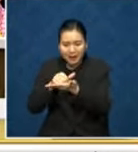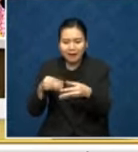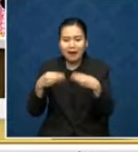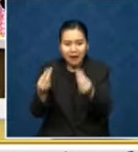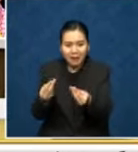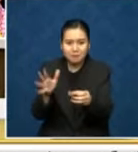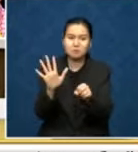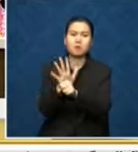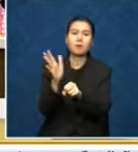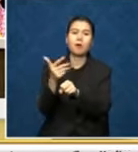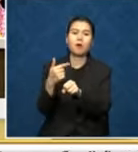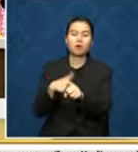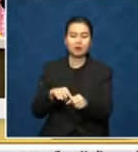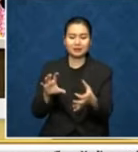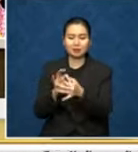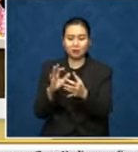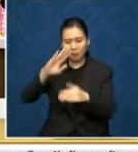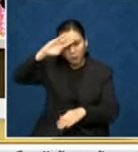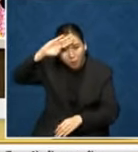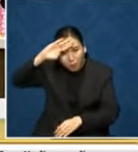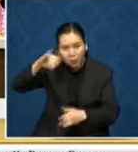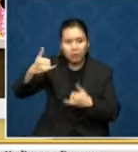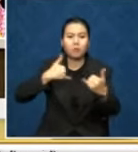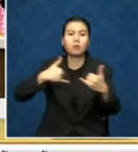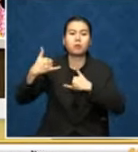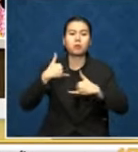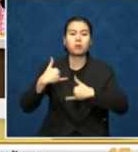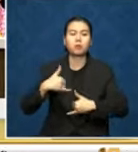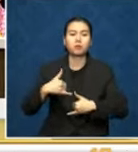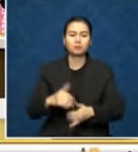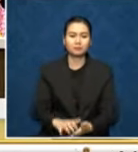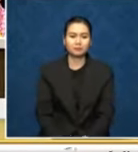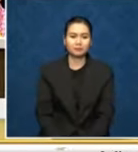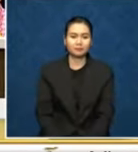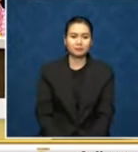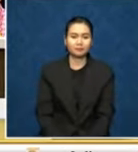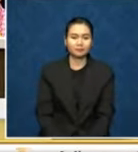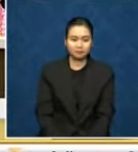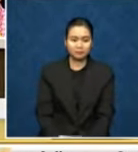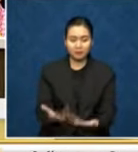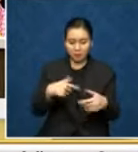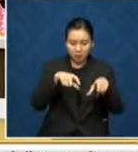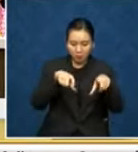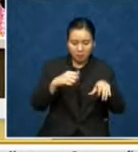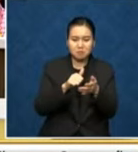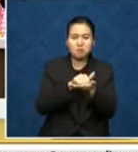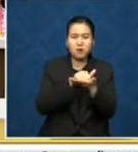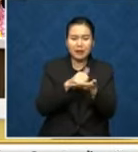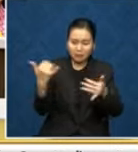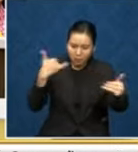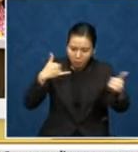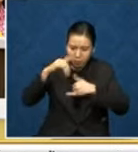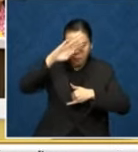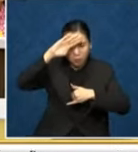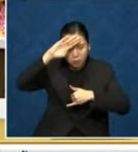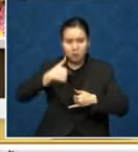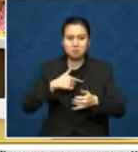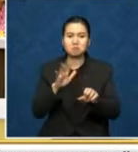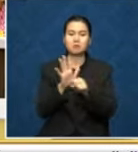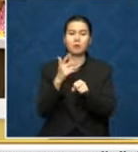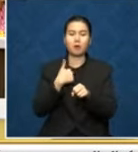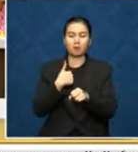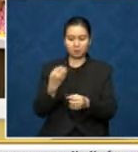พอกับความต้องการของพี่น้องประชาชนในเขตพื้นที่ผู้มาใช้บริการในแต่ละวันเรื่องดังกล่าวกับผม